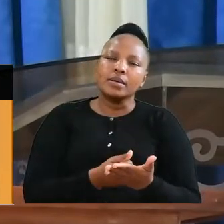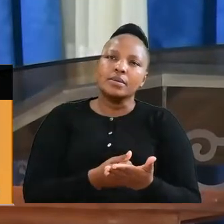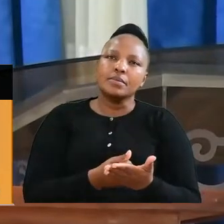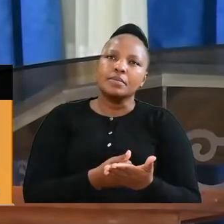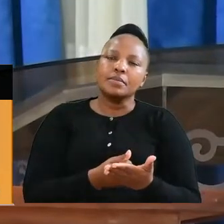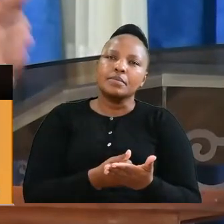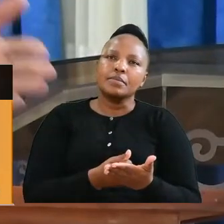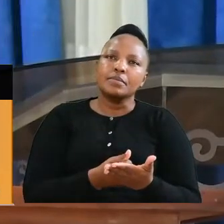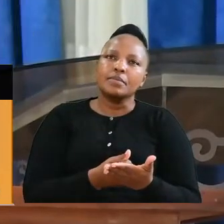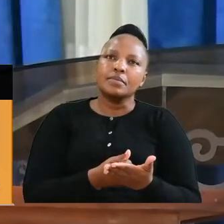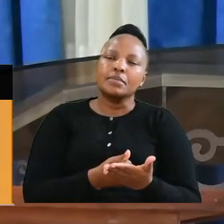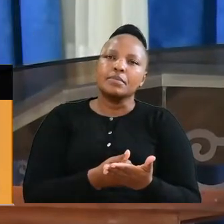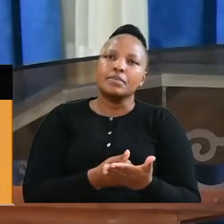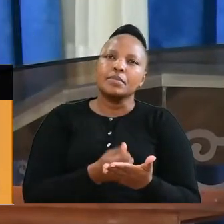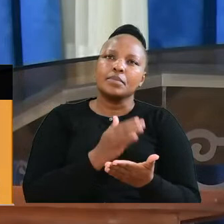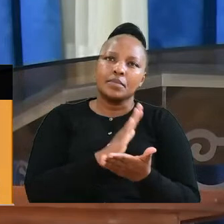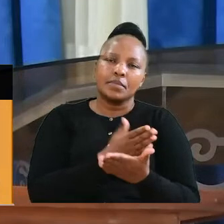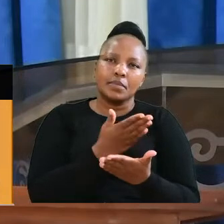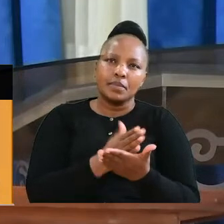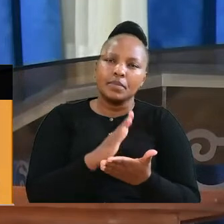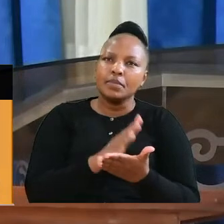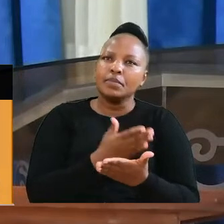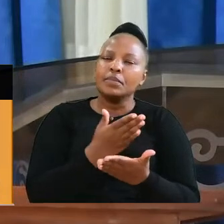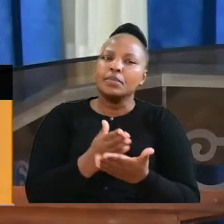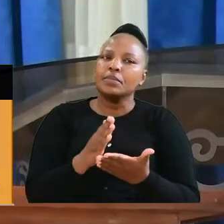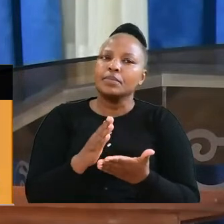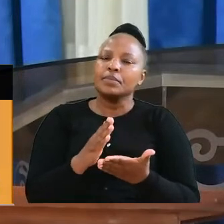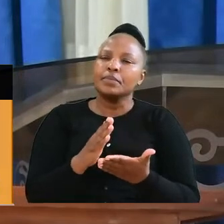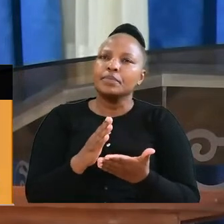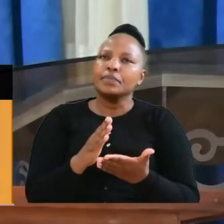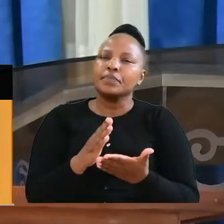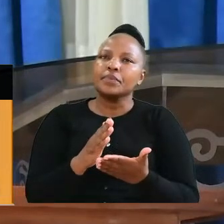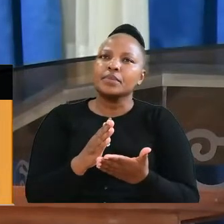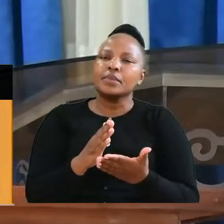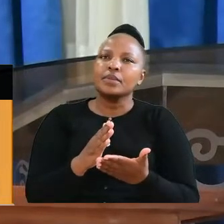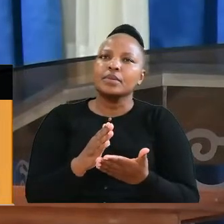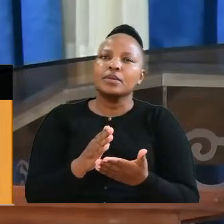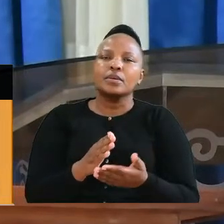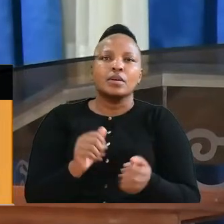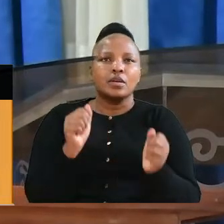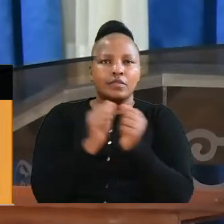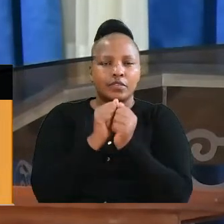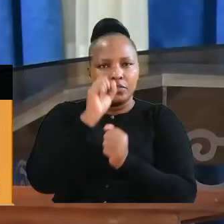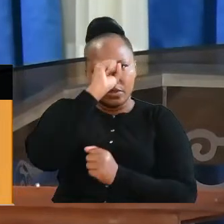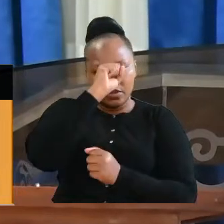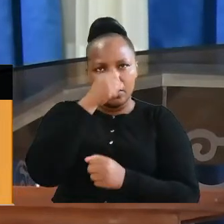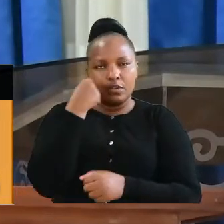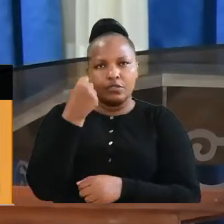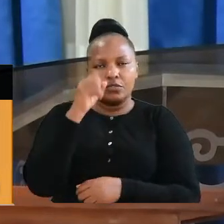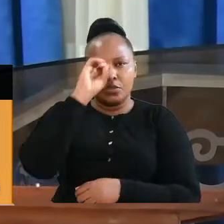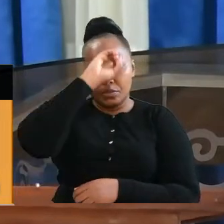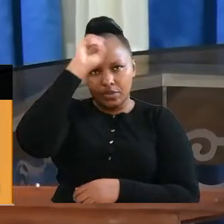hii katika vijisehemu. We only require you to pay 50% on opening,